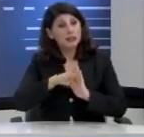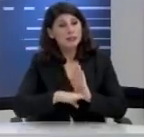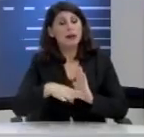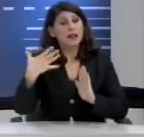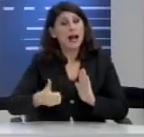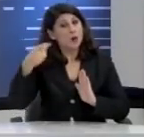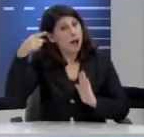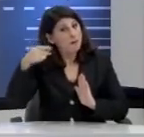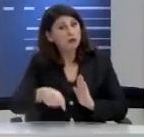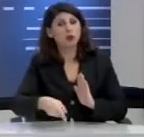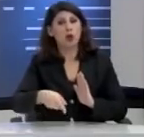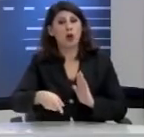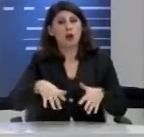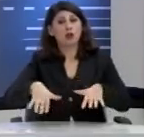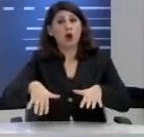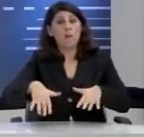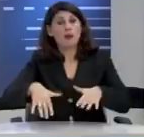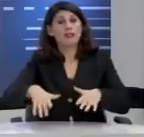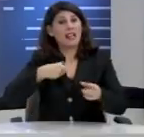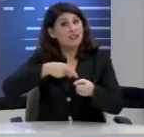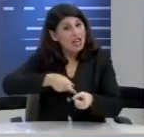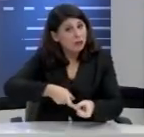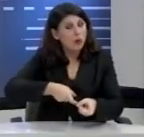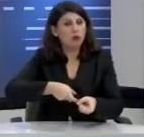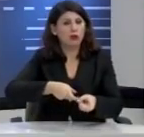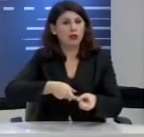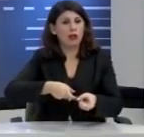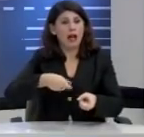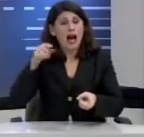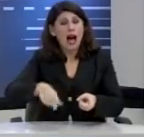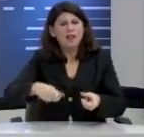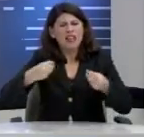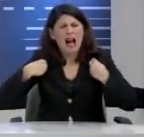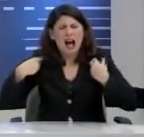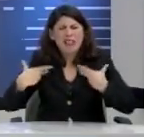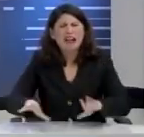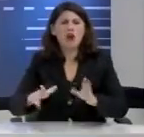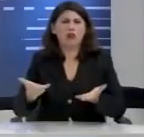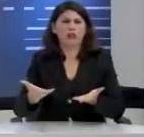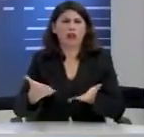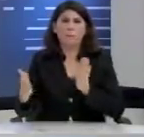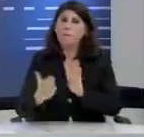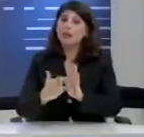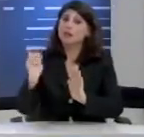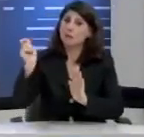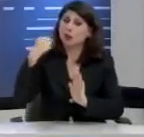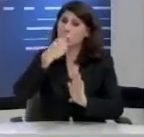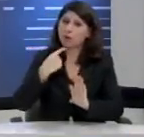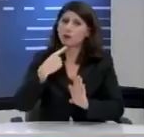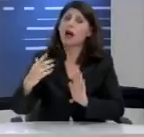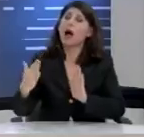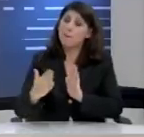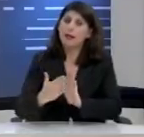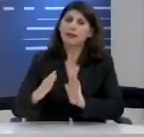έχουμε τέτοια φαινόμενα κατατρομοκράτησης, εκβιασμών, αυτή την αθλειότητα απέναντι σε πολιτικά πρόσωπα, απέναντι σε